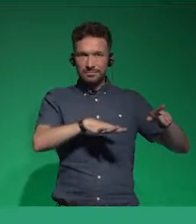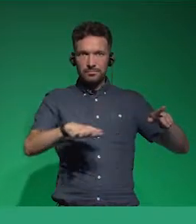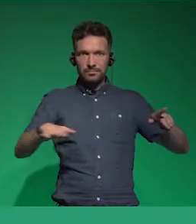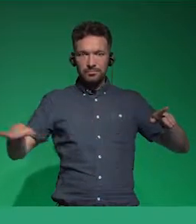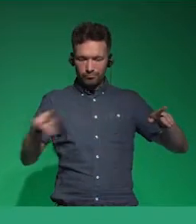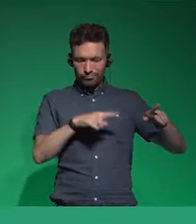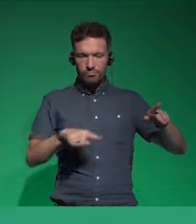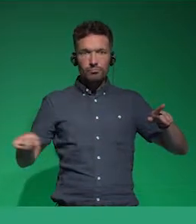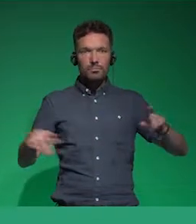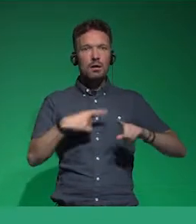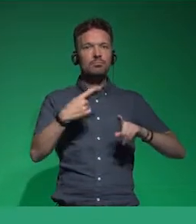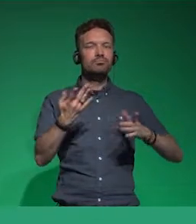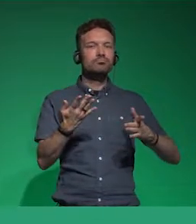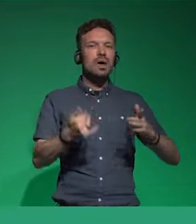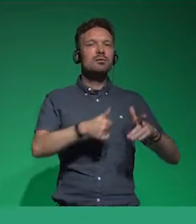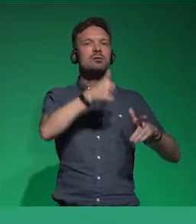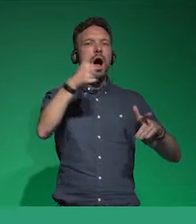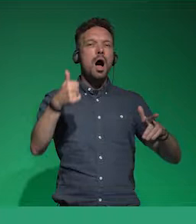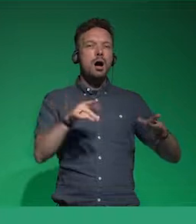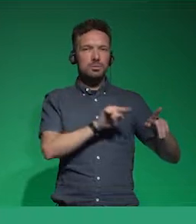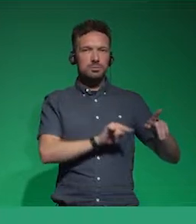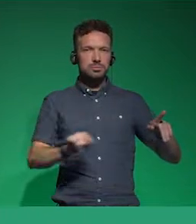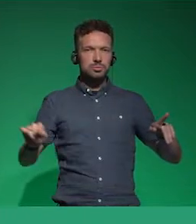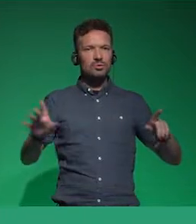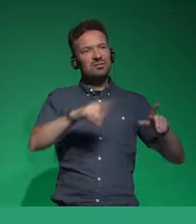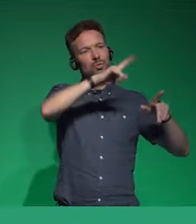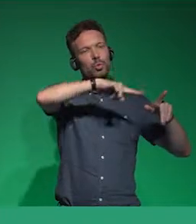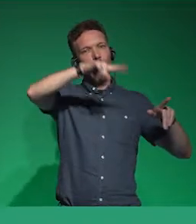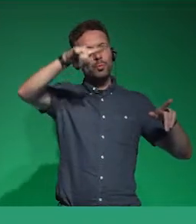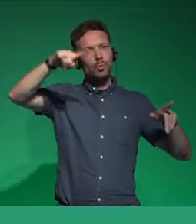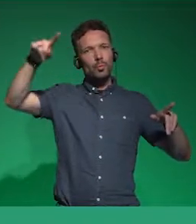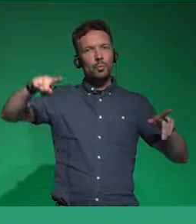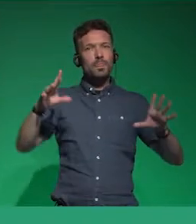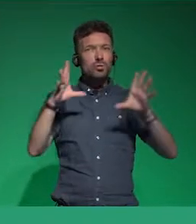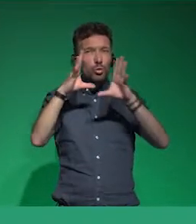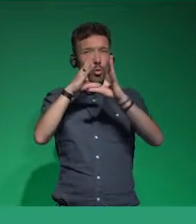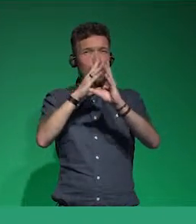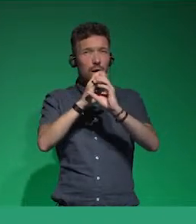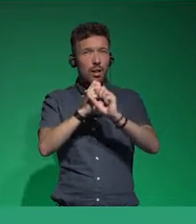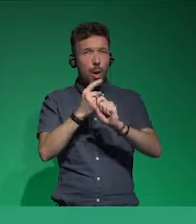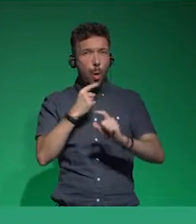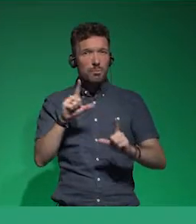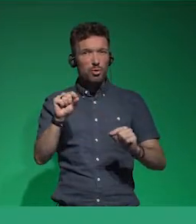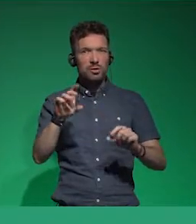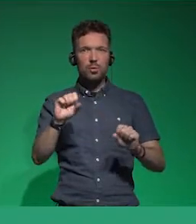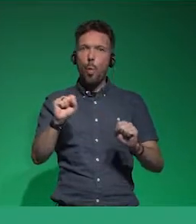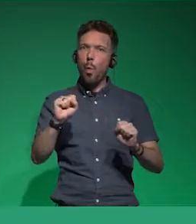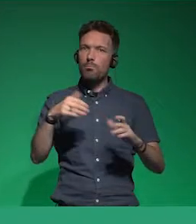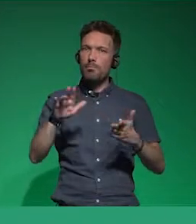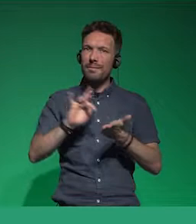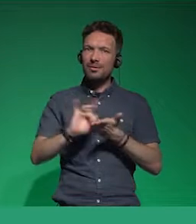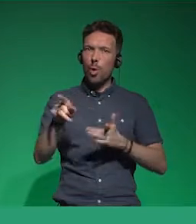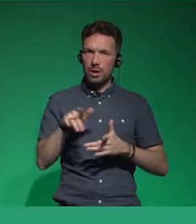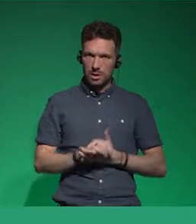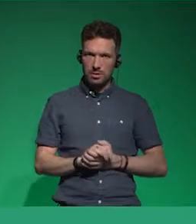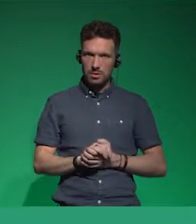sich in dieser Dürrephase ergibt. Je dunkler rot, desto trockener der Boden und damit